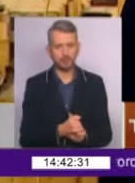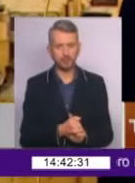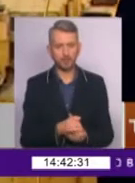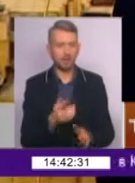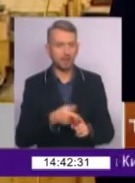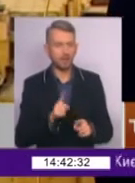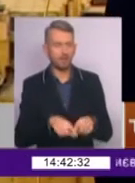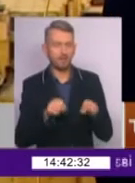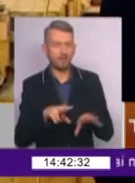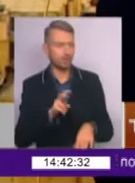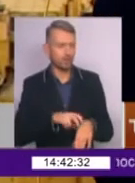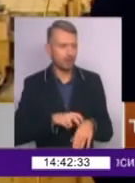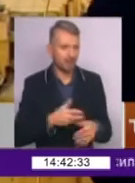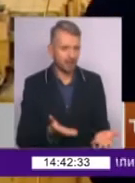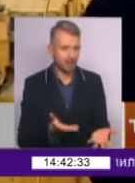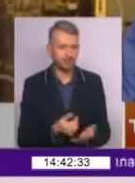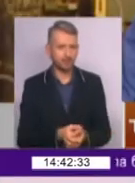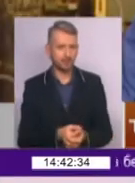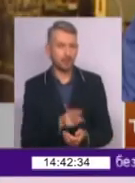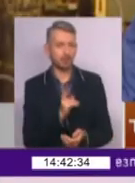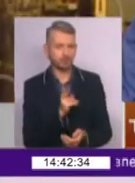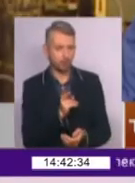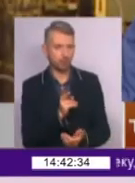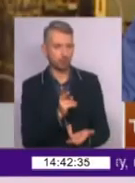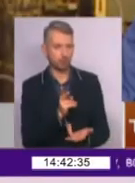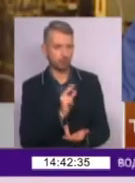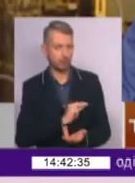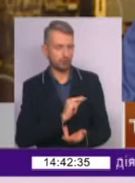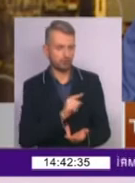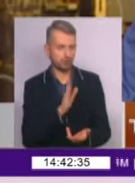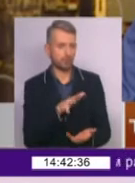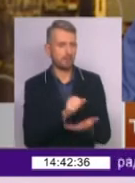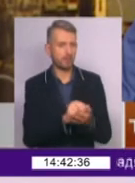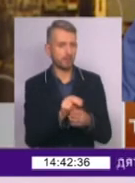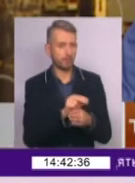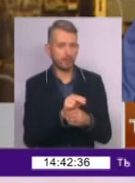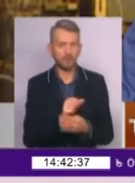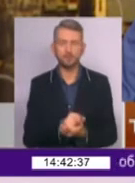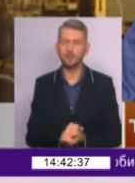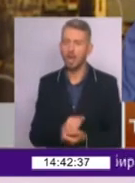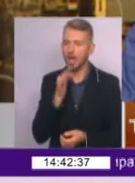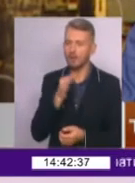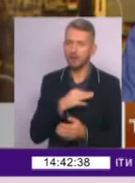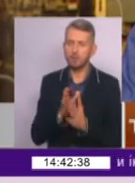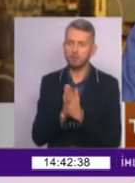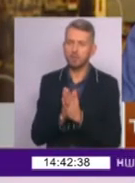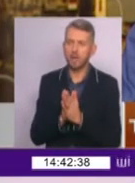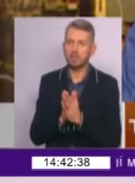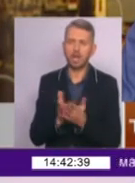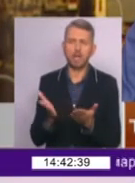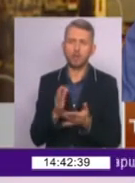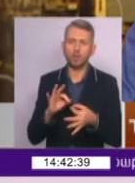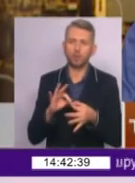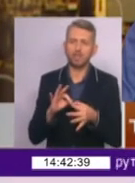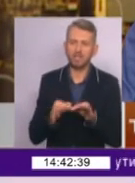Це вже вирішують лікарі, які безпосередньо будуть займатися лікуванням. Анастасія Валеріївна, скажіть, будь ласка, а які